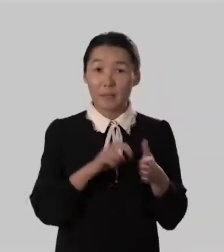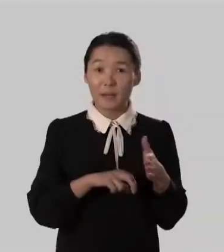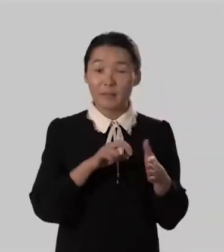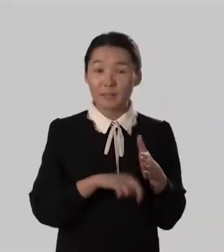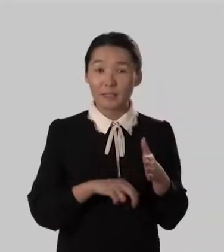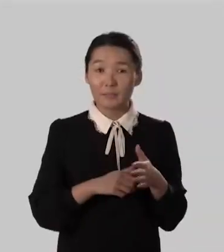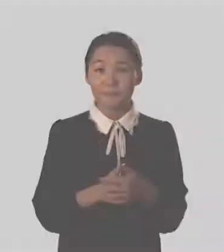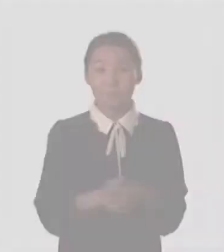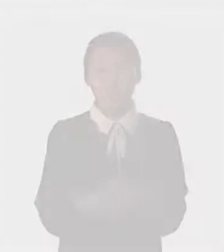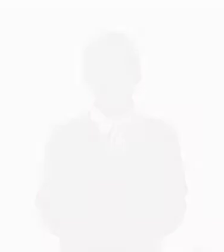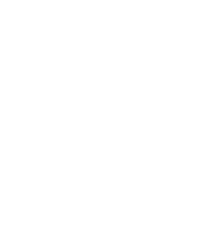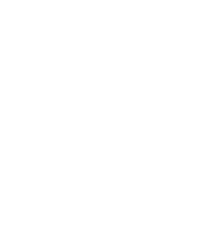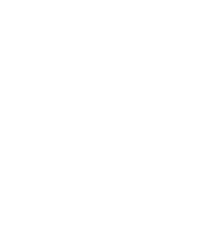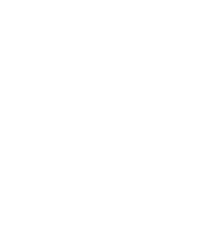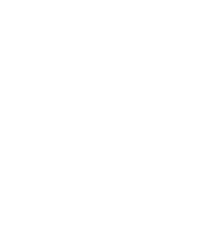проверьте